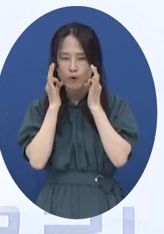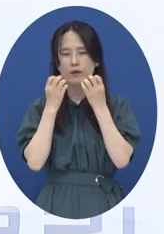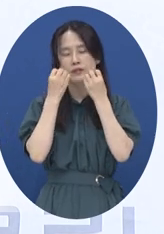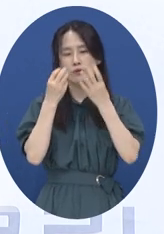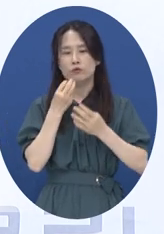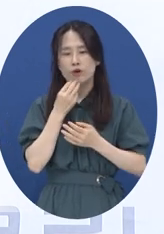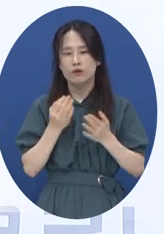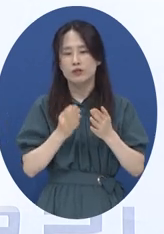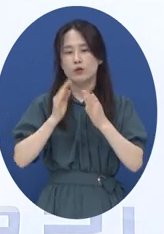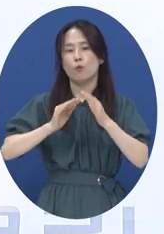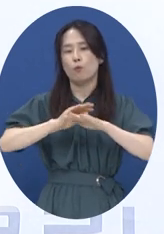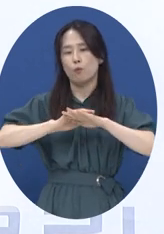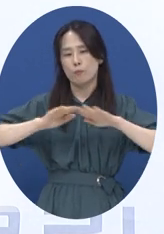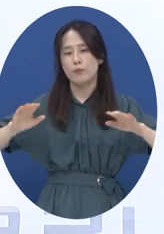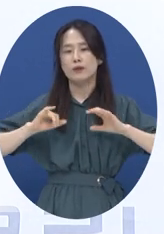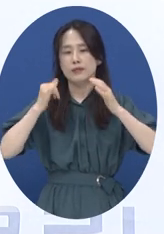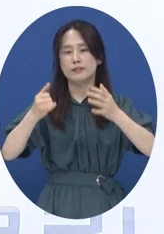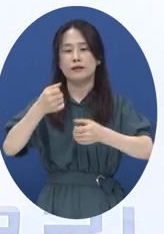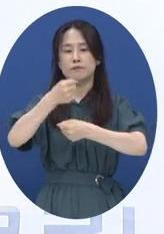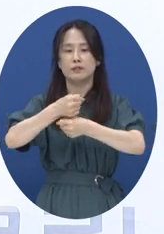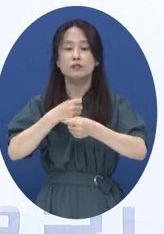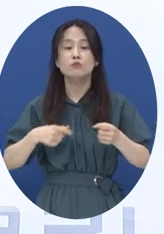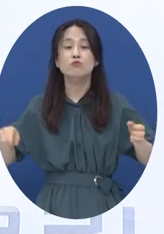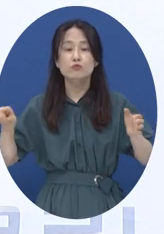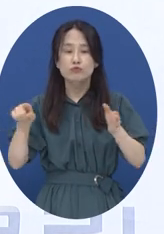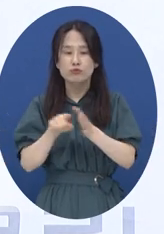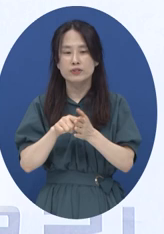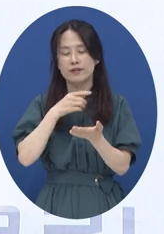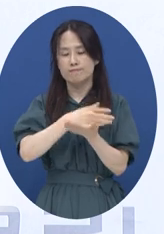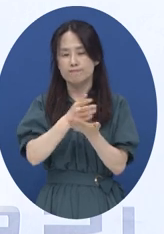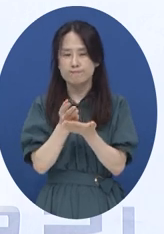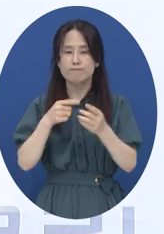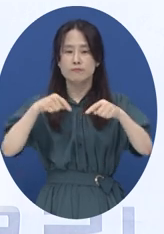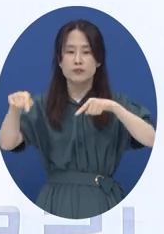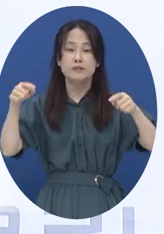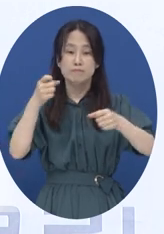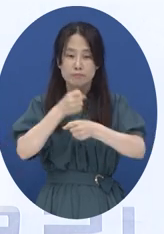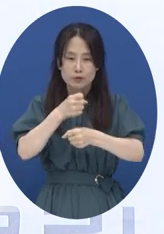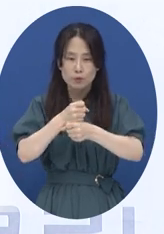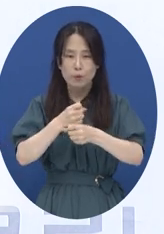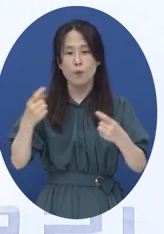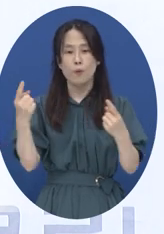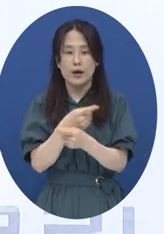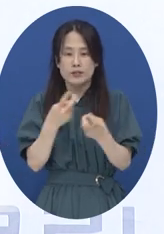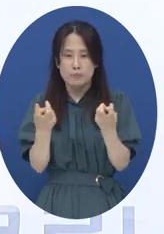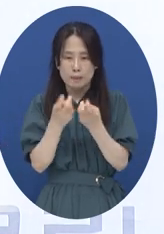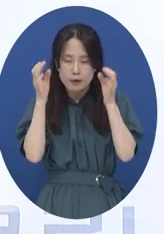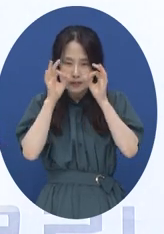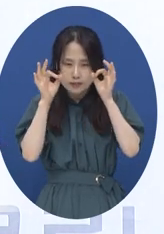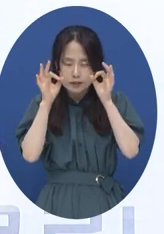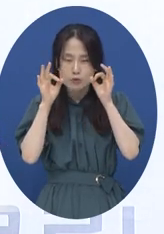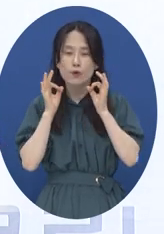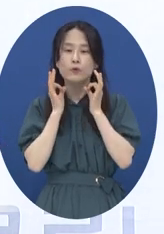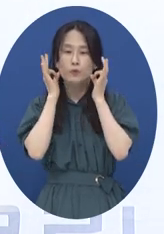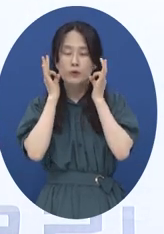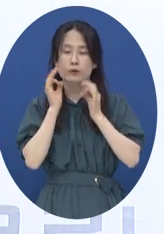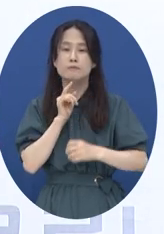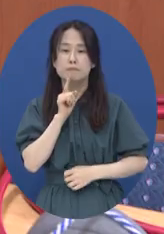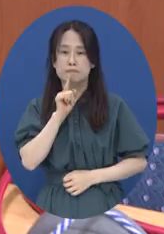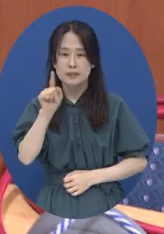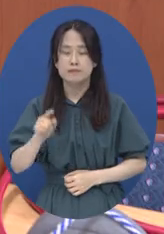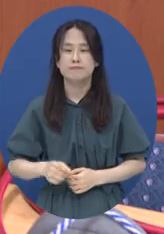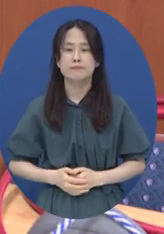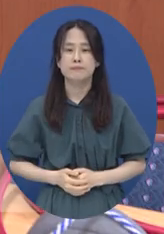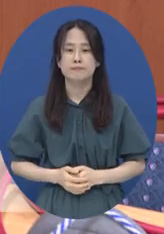새로운 경기, 공정한 세상을 만들기 위해 다양한 정책을 만들고 개선 방안을 찾아 나가도록